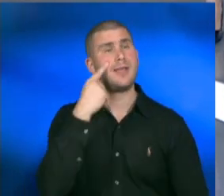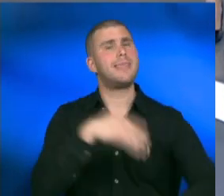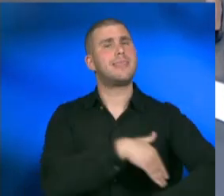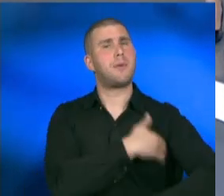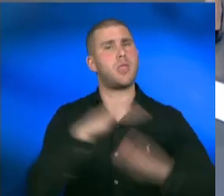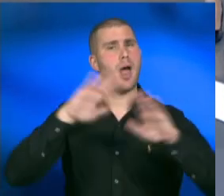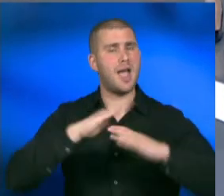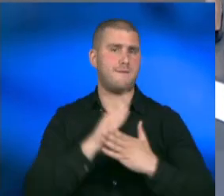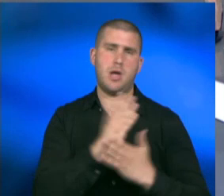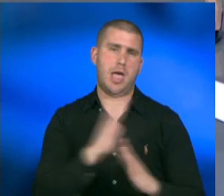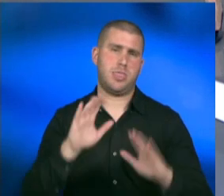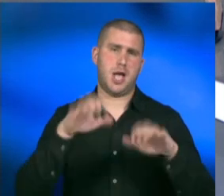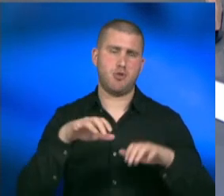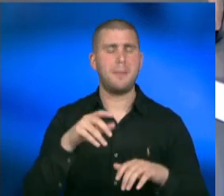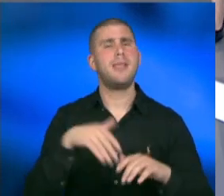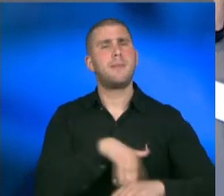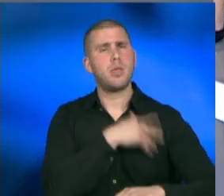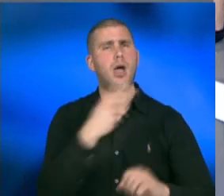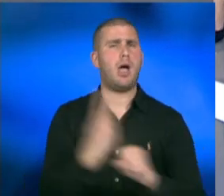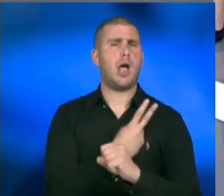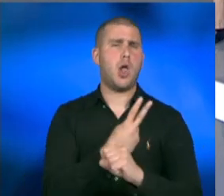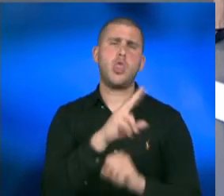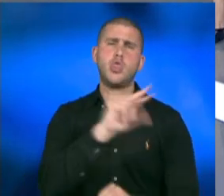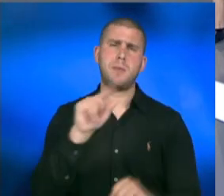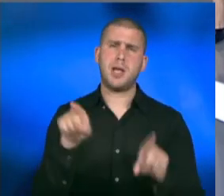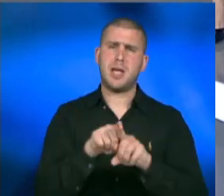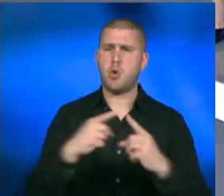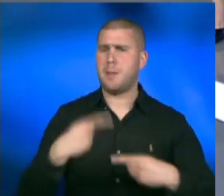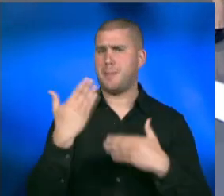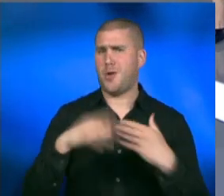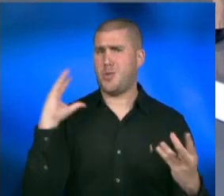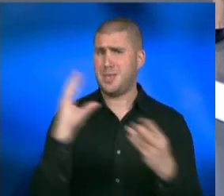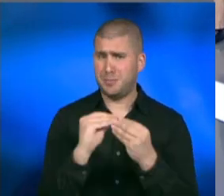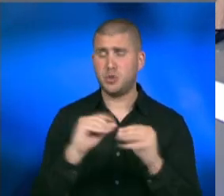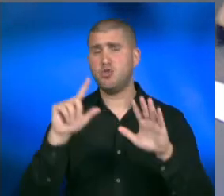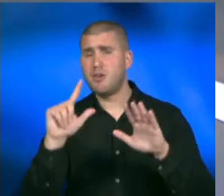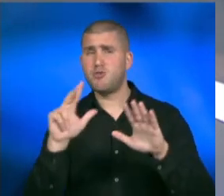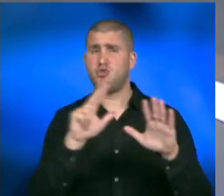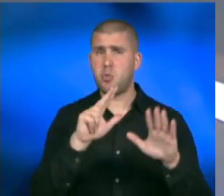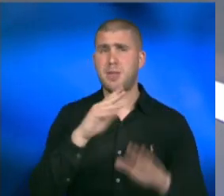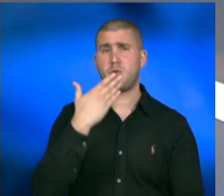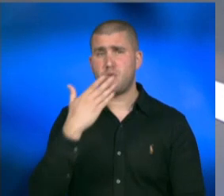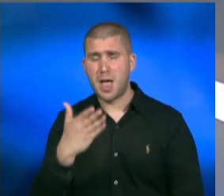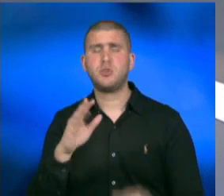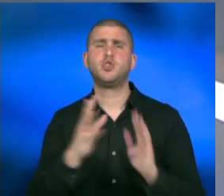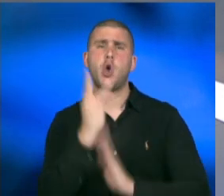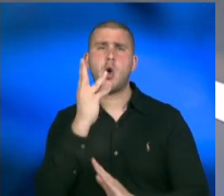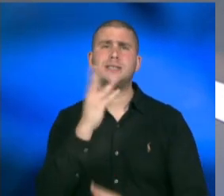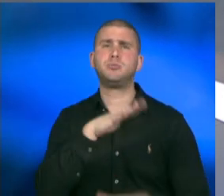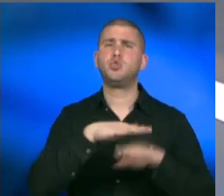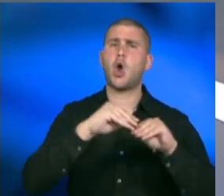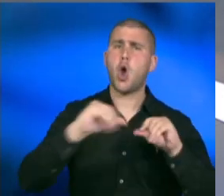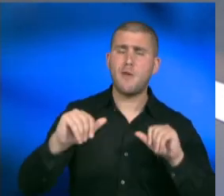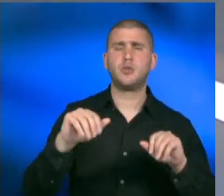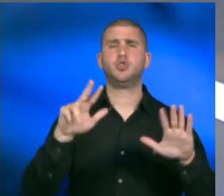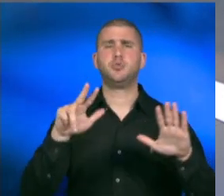ללילה, כבר לא צפוי גשם, טמפרטורות רגילות, בדומה למה שהיה לנו בימים האחרונים, 7 עד 8 מעלות בערים, 13 לאורך מישור חוף, 8